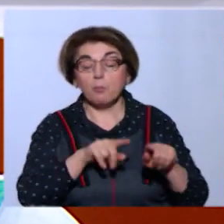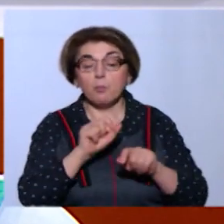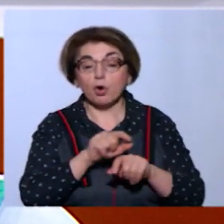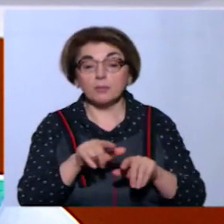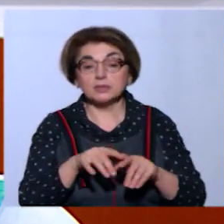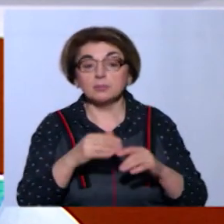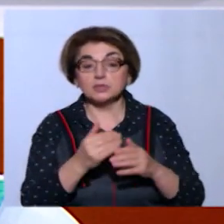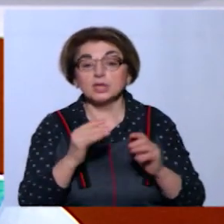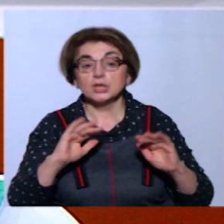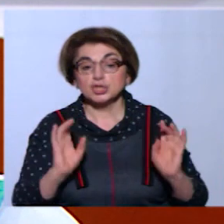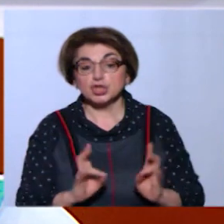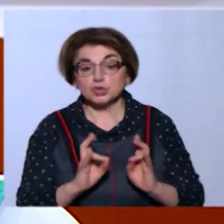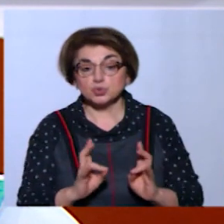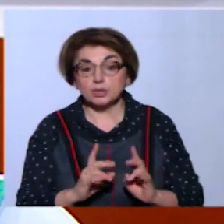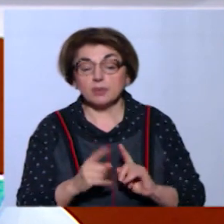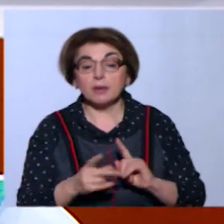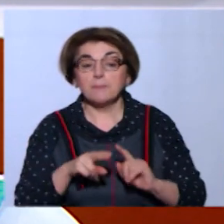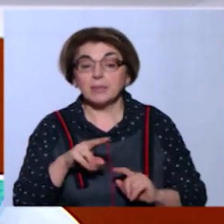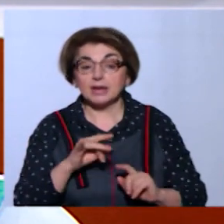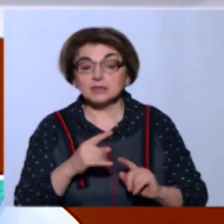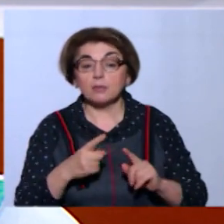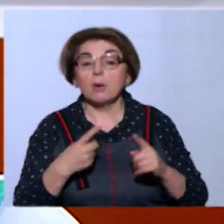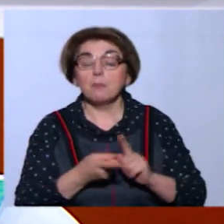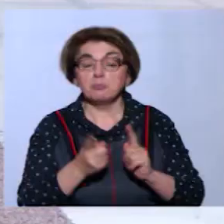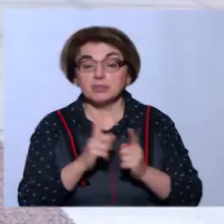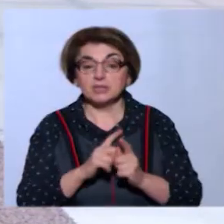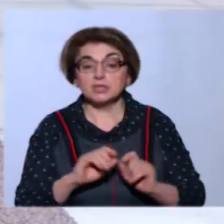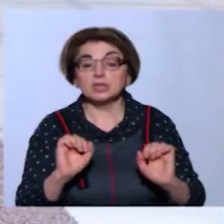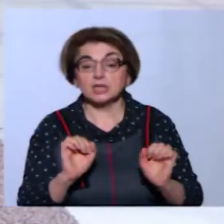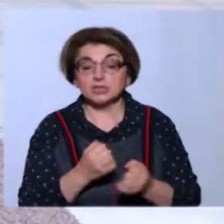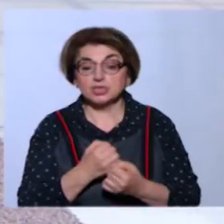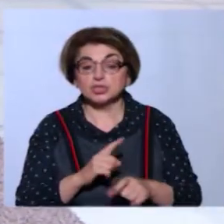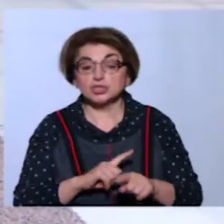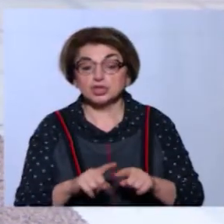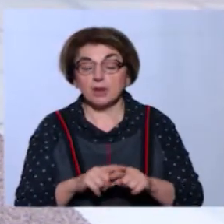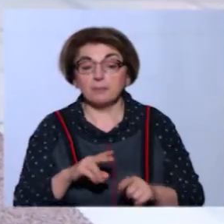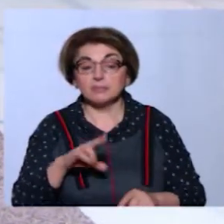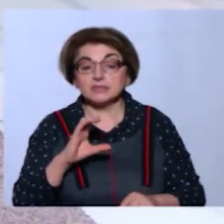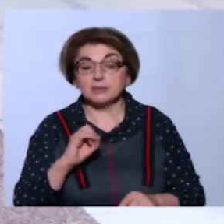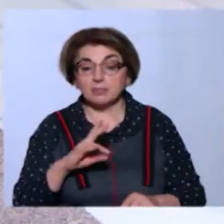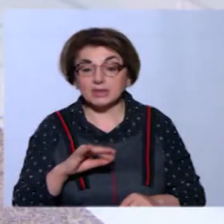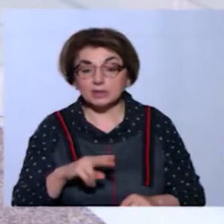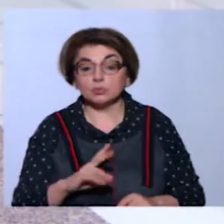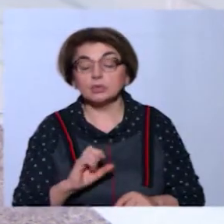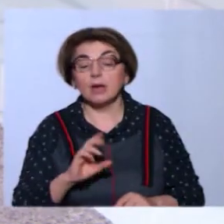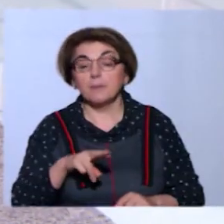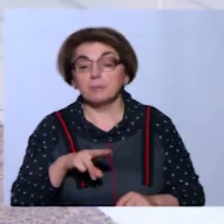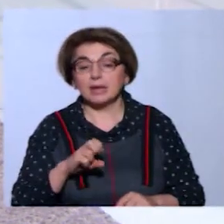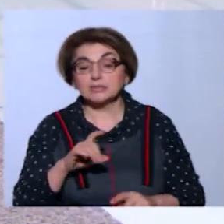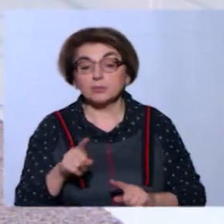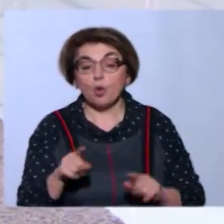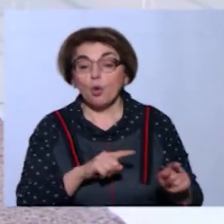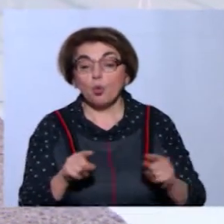ხოლო პარასიმპათიკური მისი მოქმედების გაძლიერებას. ესე იგი, სიმპათიკურ და პარასიმპათიკური ნერვები